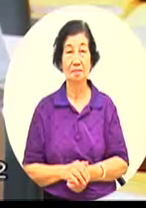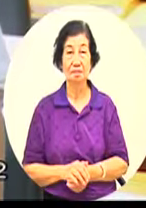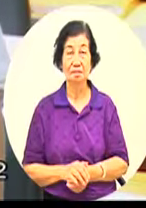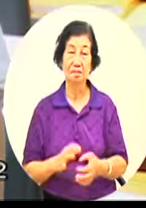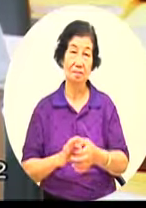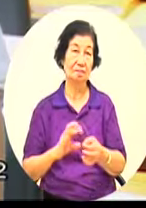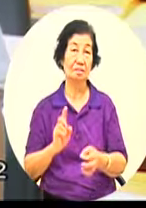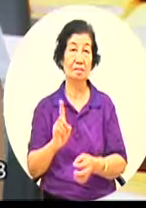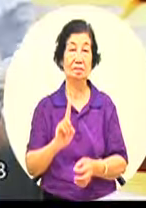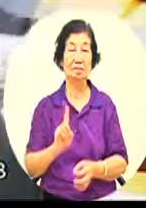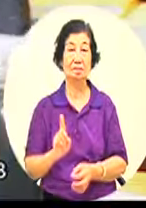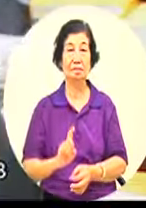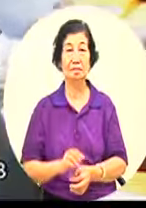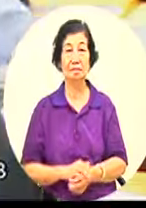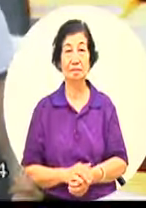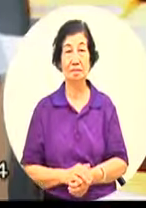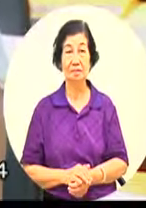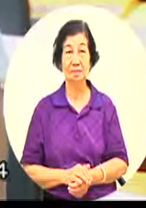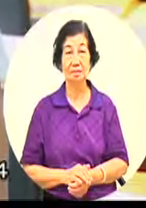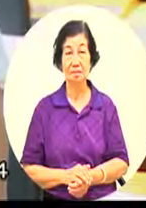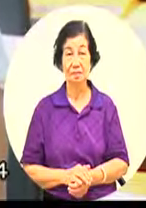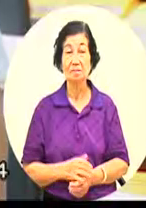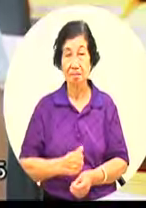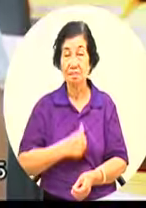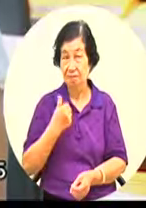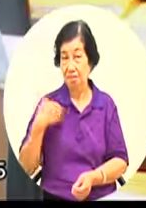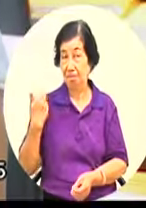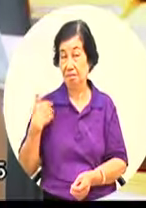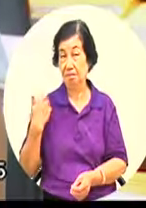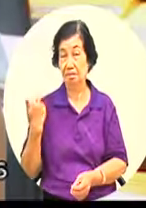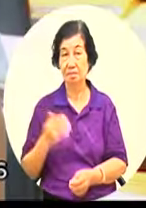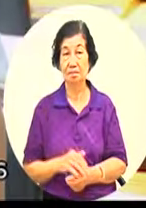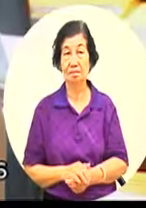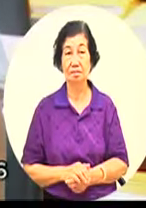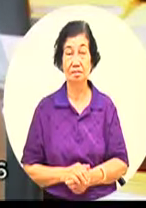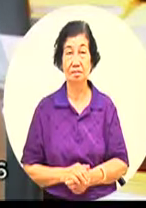么？为什么我们都不知道你们在办易碎节呢？